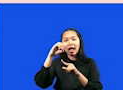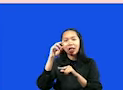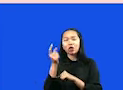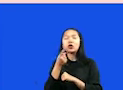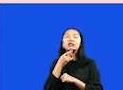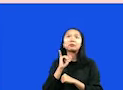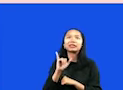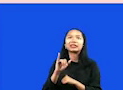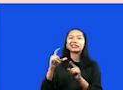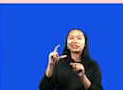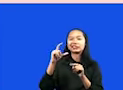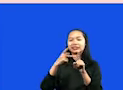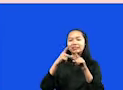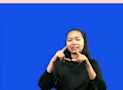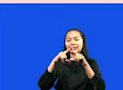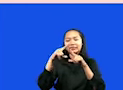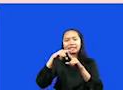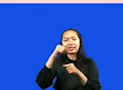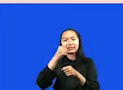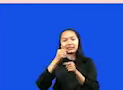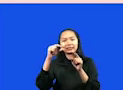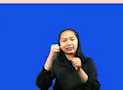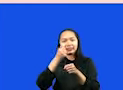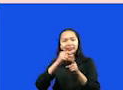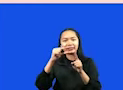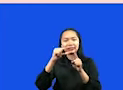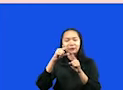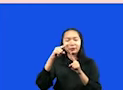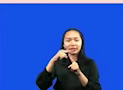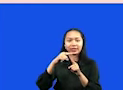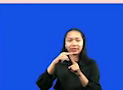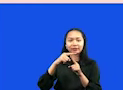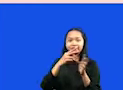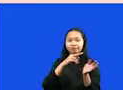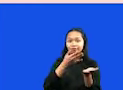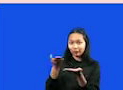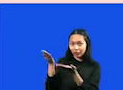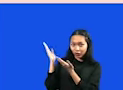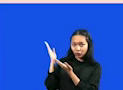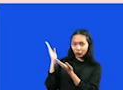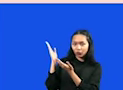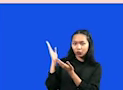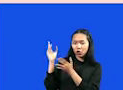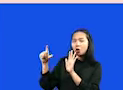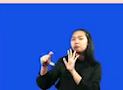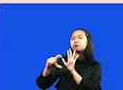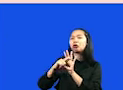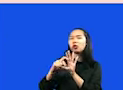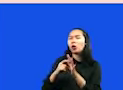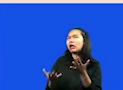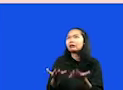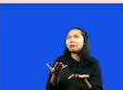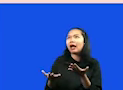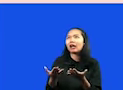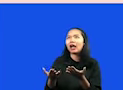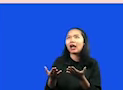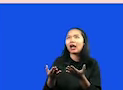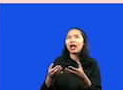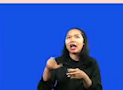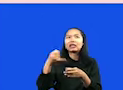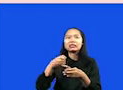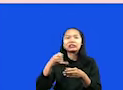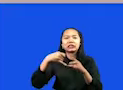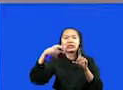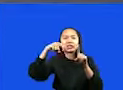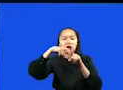Gemini itu bisa dicari semuanya lalu ini adalah contohnya kalau kita udah bingung nih mau ngonten apa asetnya habis